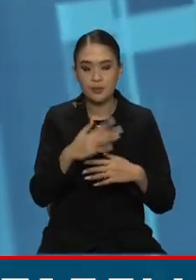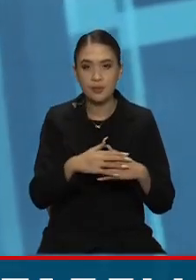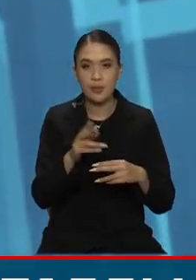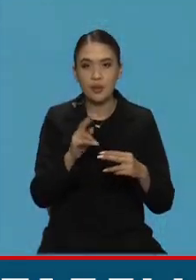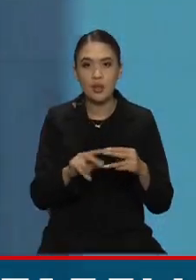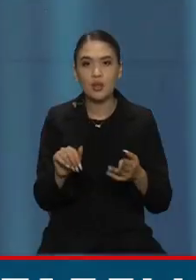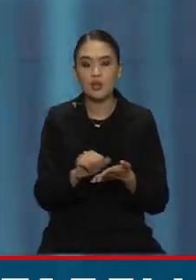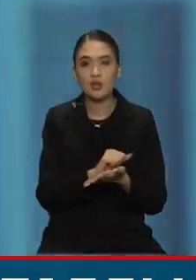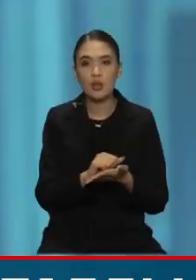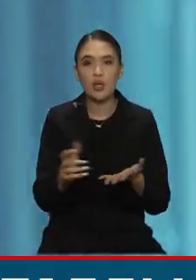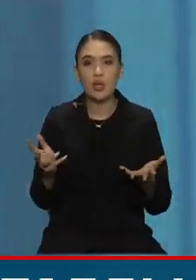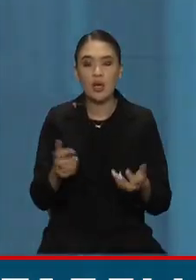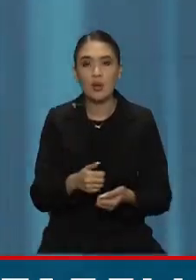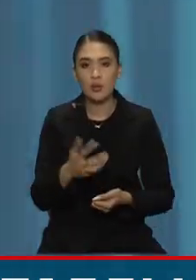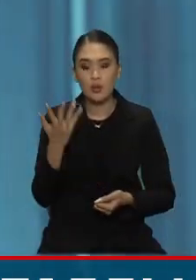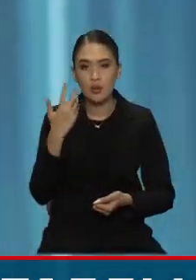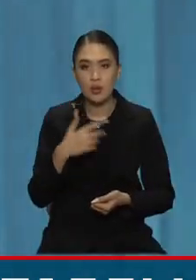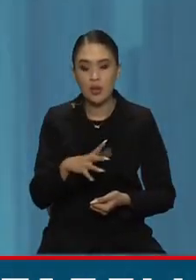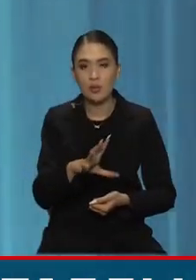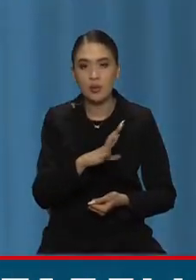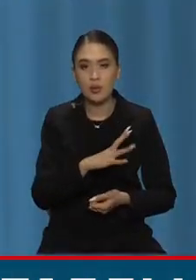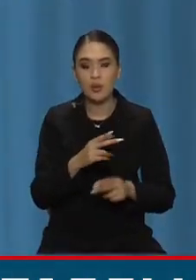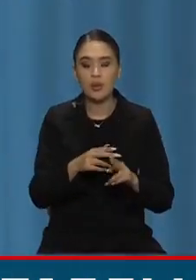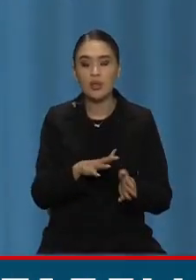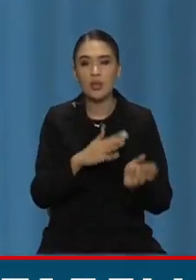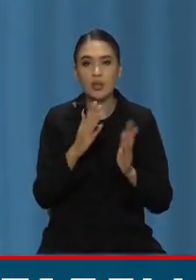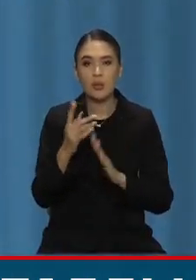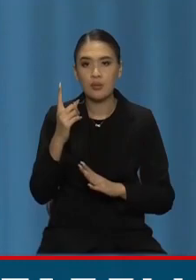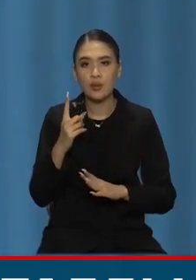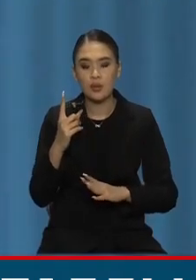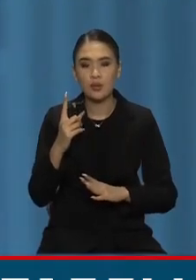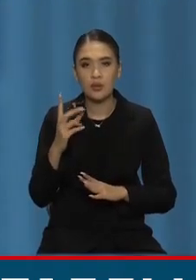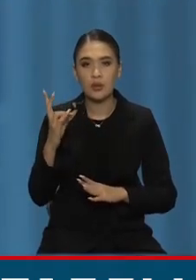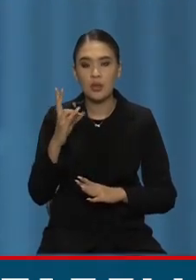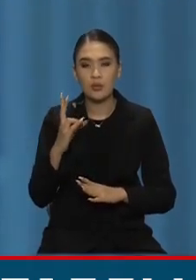құжаттарды қабылдау кезеңі. Одан кейін бірінші қазанда